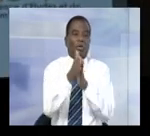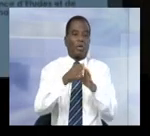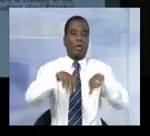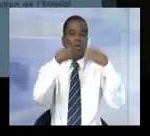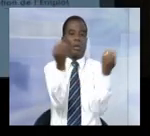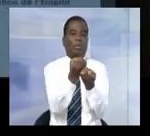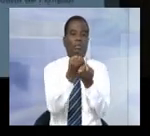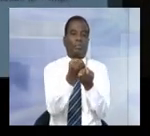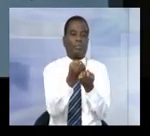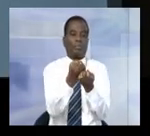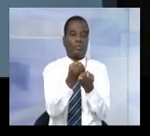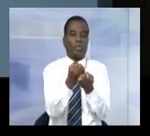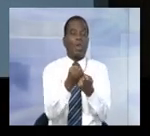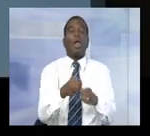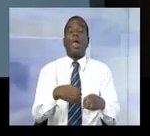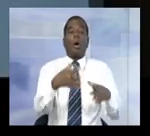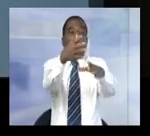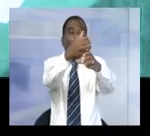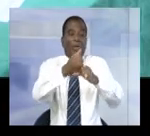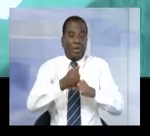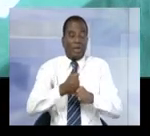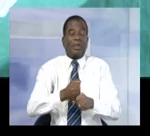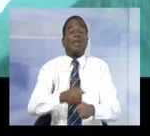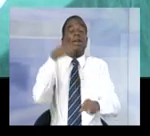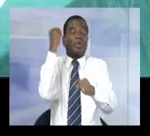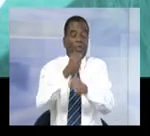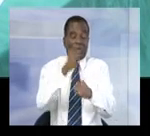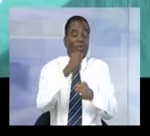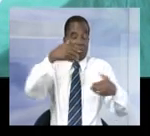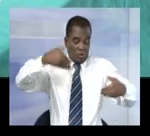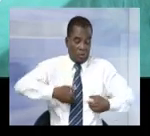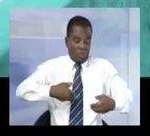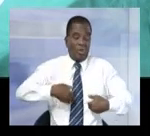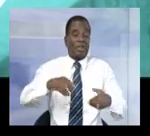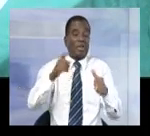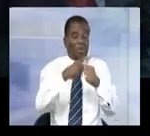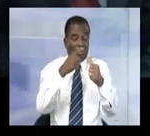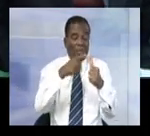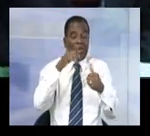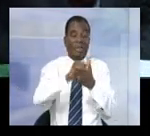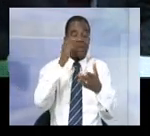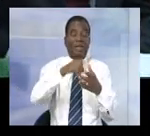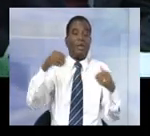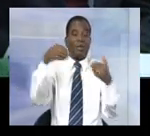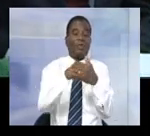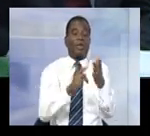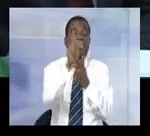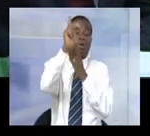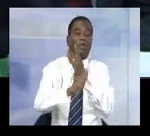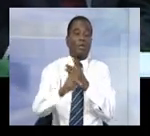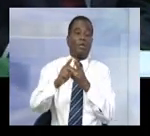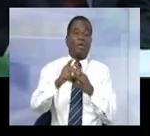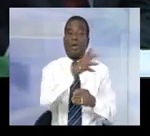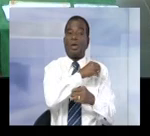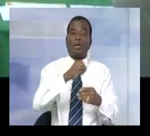entreprises. L'employabilité des jeunes diplômés, l'une des priorités du gouvernement ivoirien, s'inscrit dans la nouvelle stratégie de développement du capital